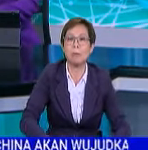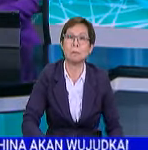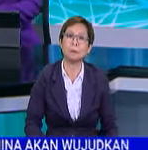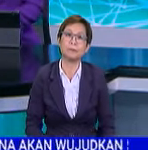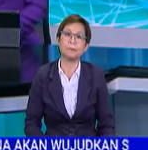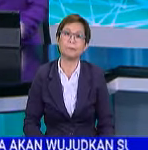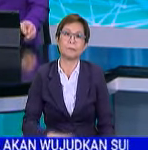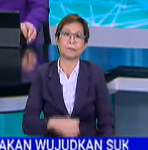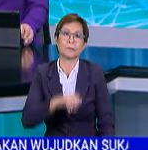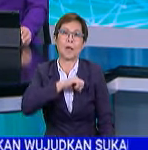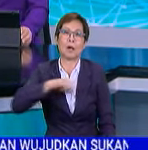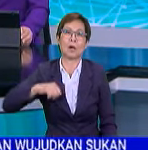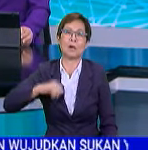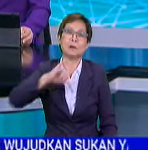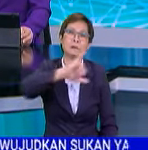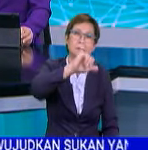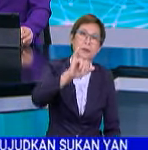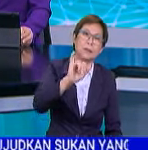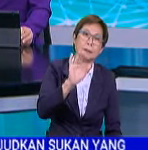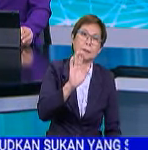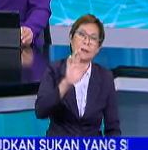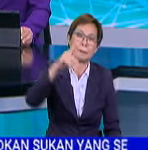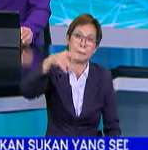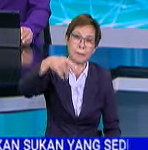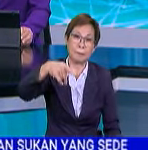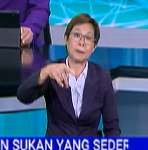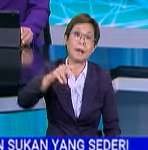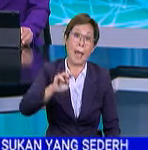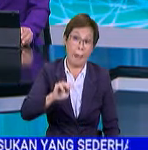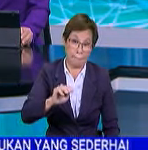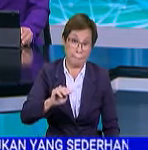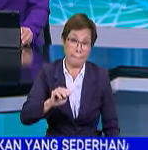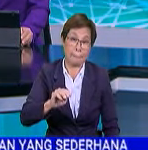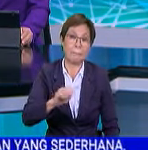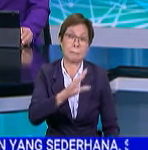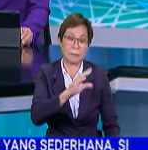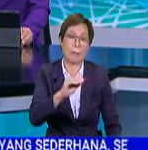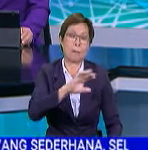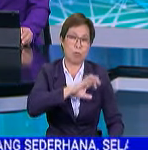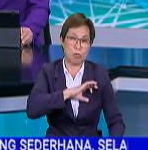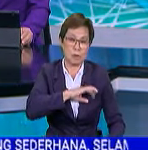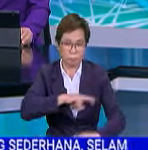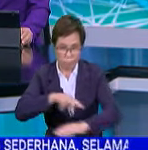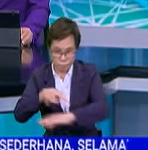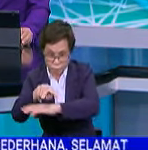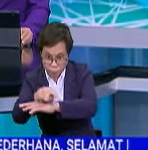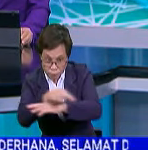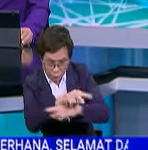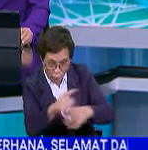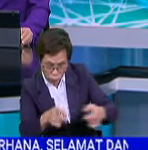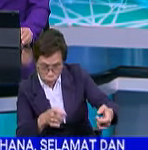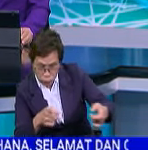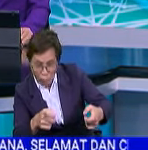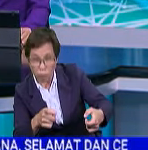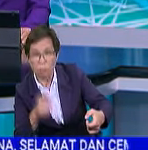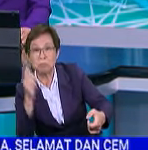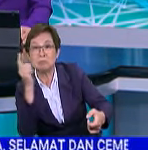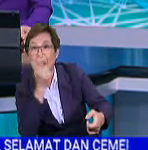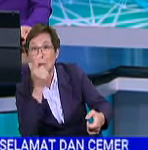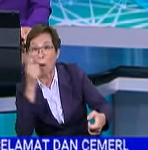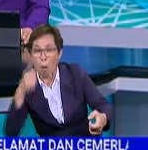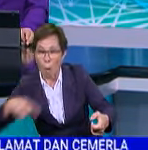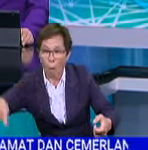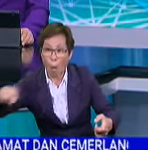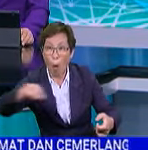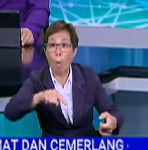Sementara itu, anggota Jabatan Bomba dan Penyelamat Malaysia JBPM dan pihak polis melakukan pemantauan dan kawalan bagi mengelakkan orang